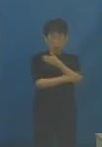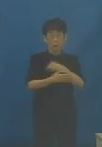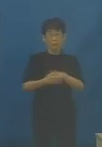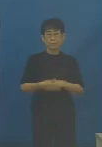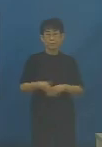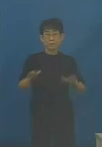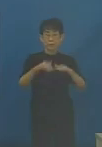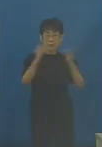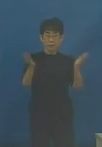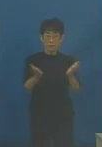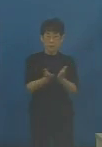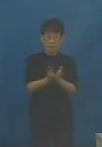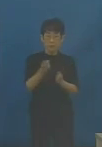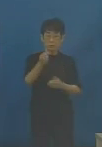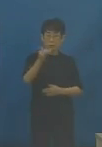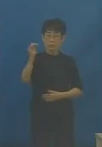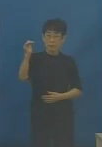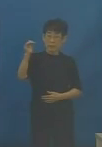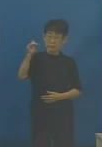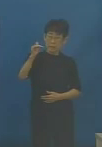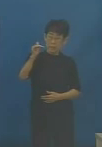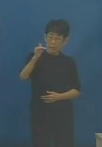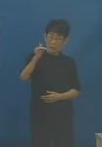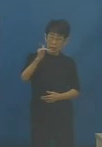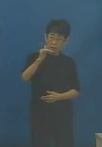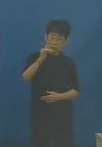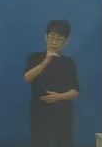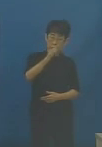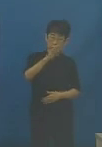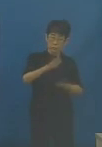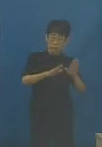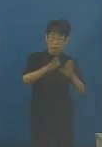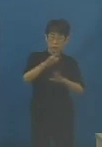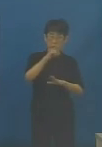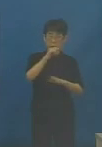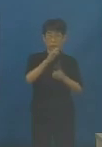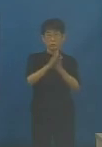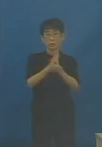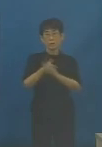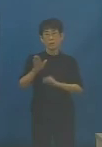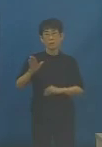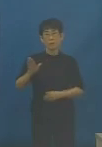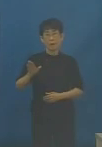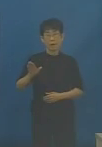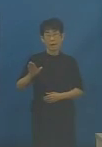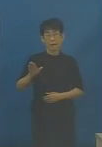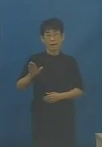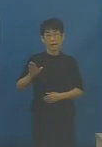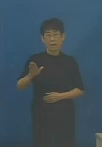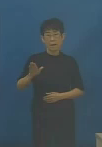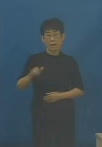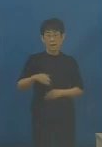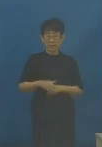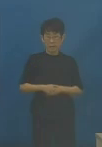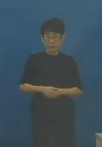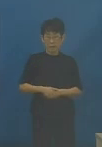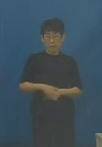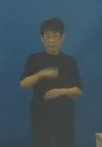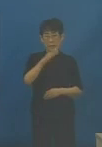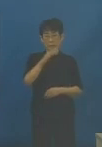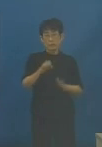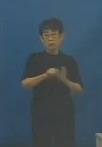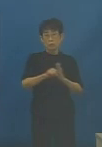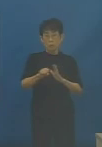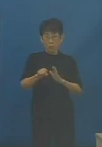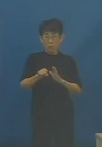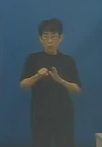全体としてはこう下がる傾向が本県の中でもようやく見え始めたということです。実効再生産数全国のいろんな